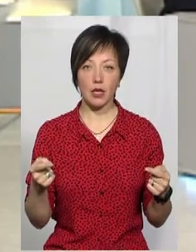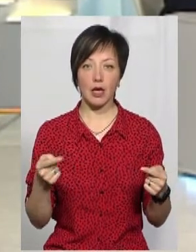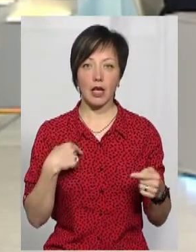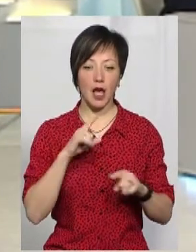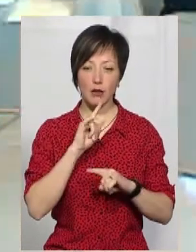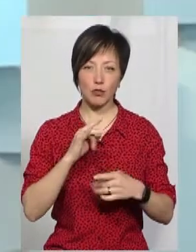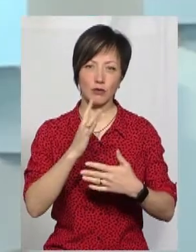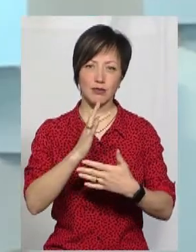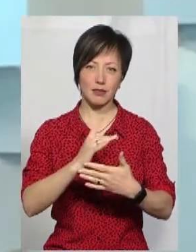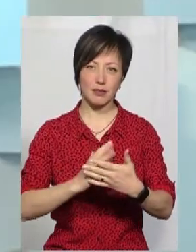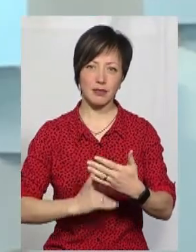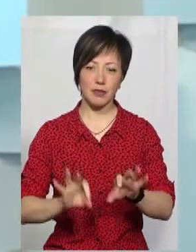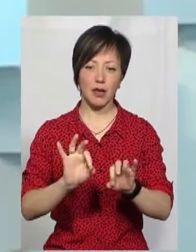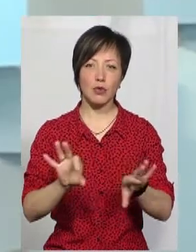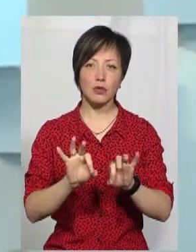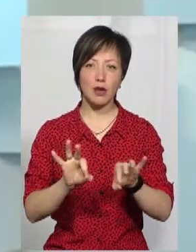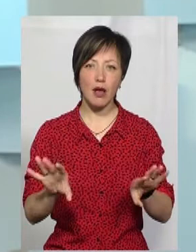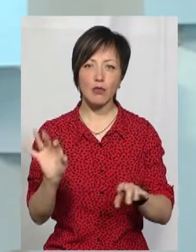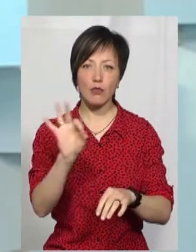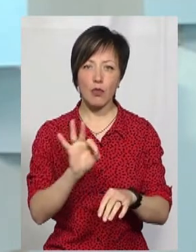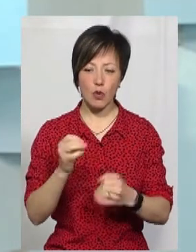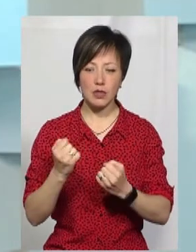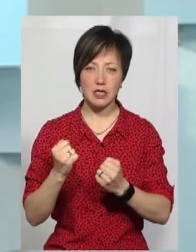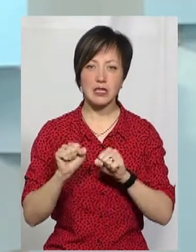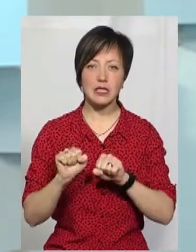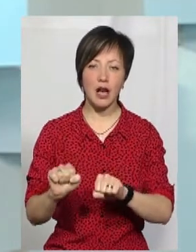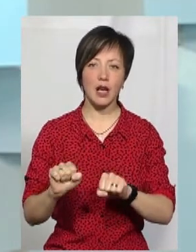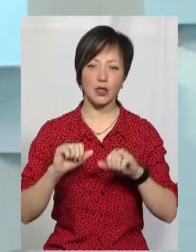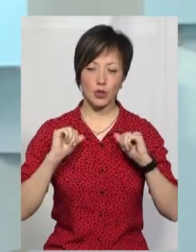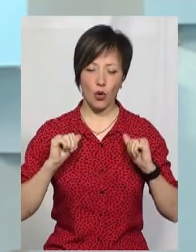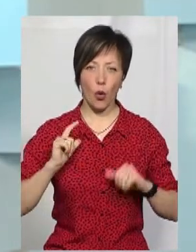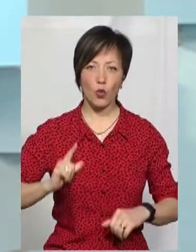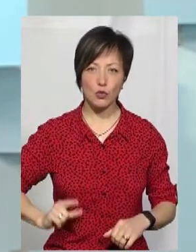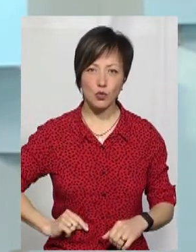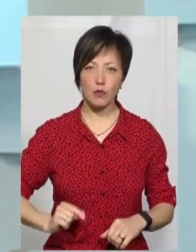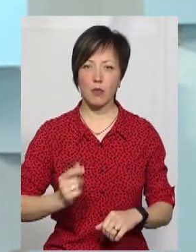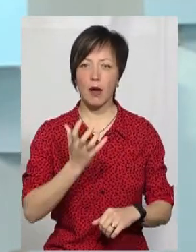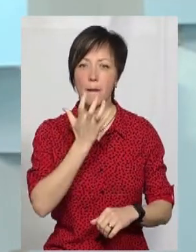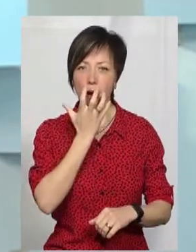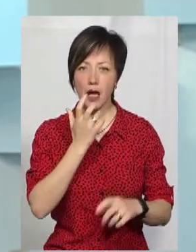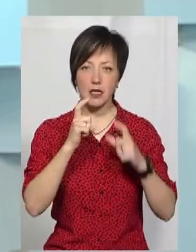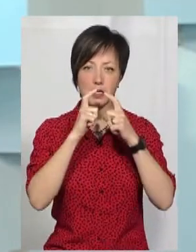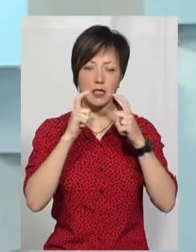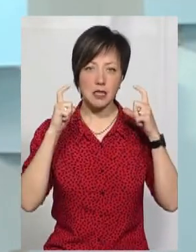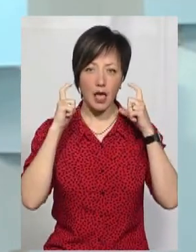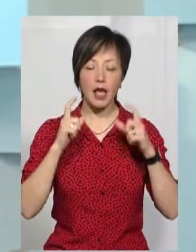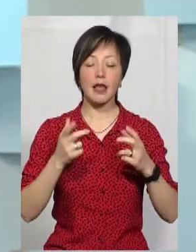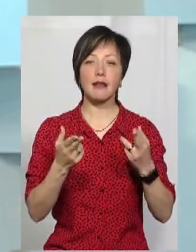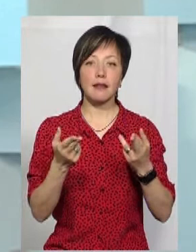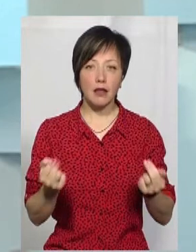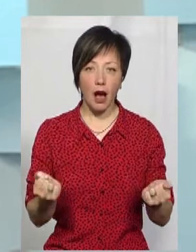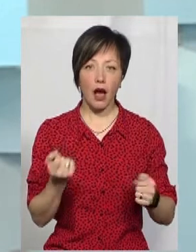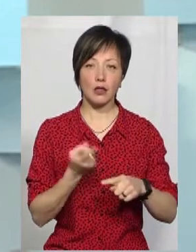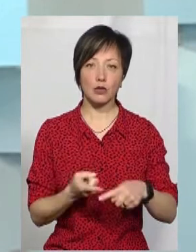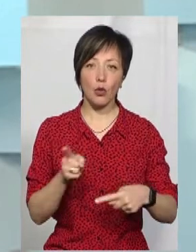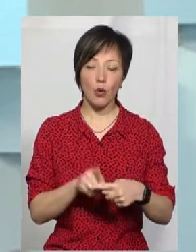зараз перелічувати всіх тих засобів індивідуального захисту, передусім це і костюми біозахисту, це респіратори, це маски. Звичайно, їх недостатньо,